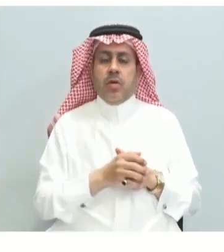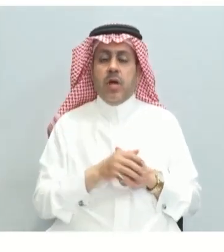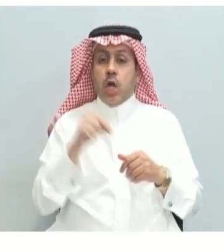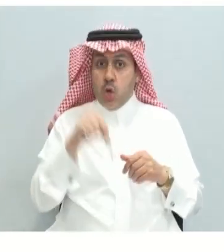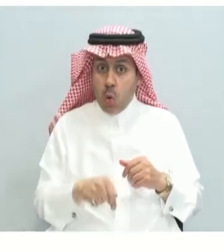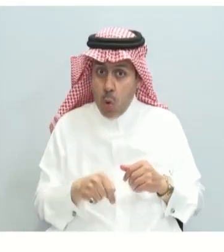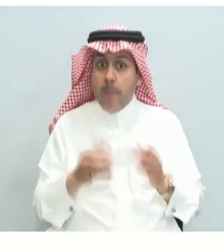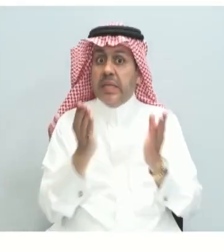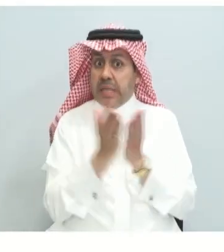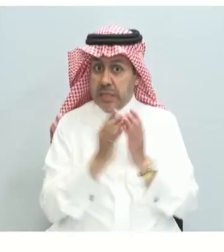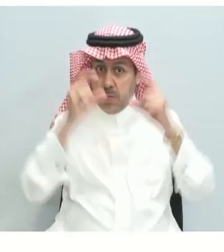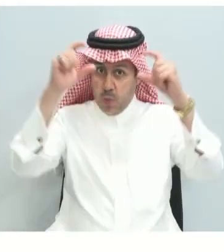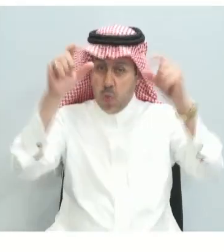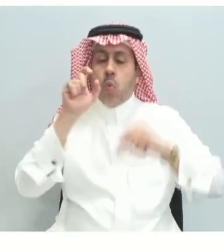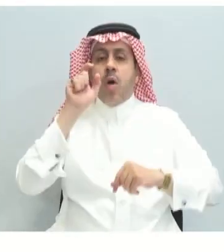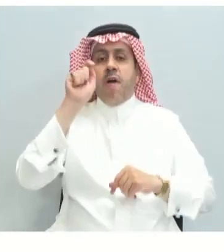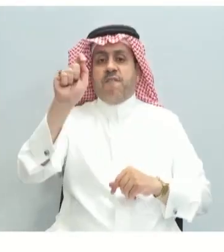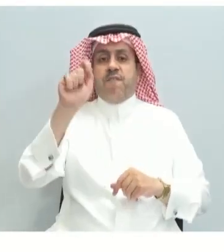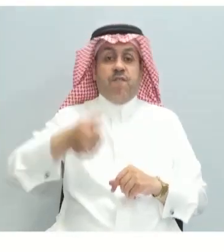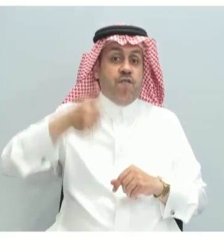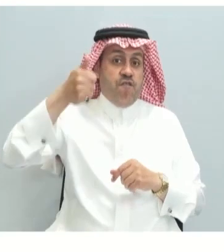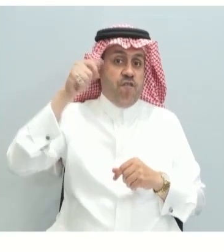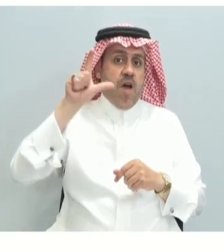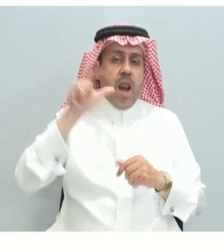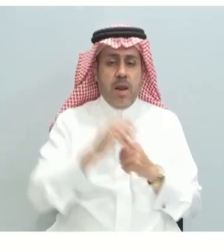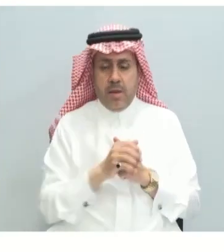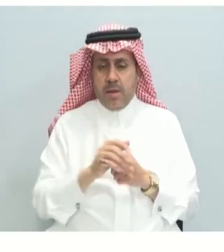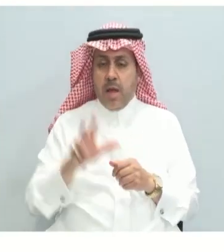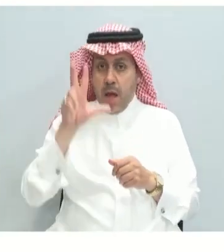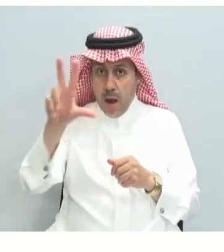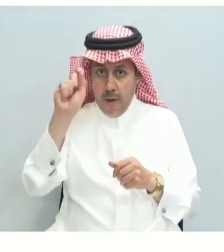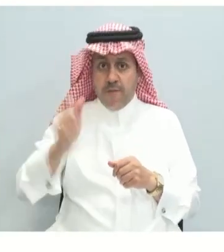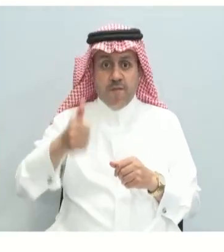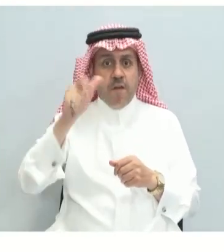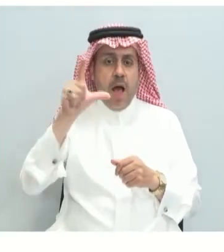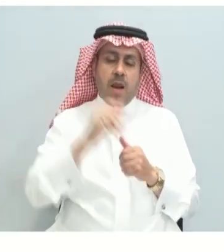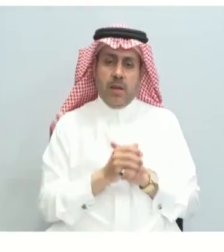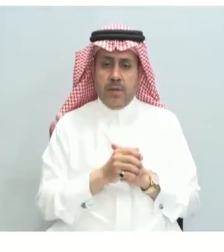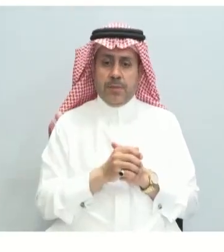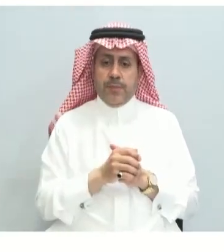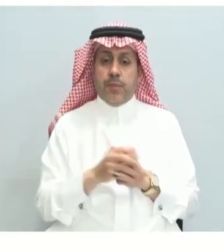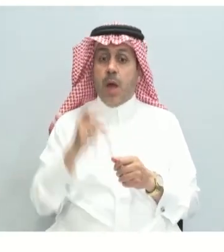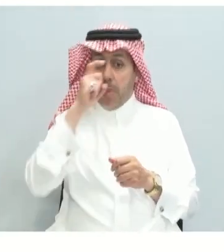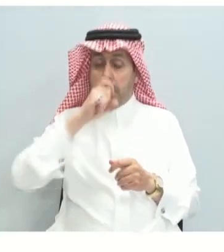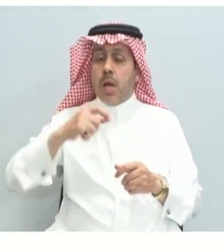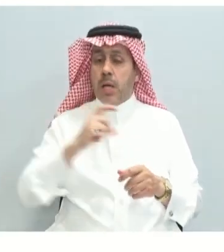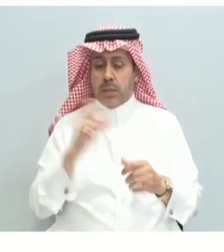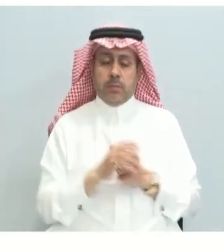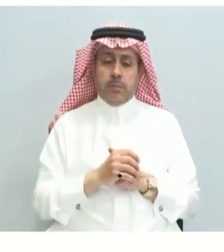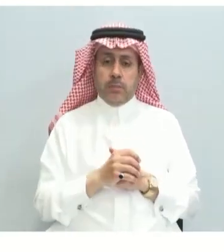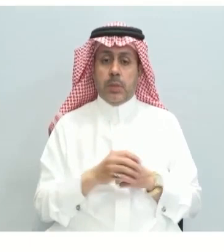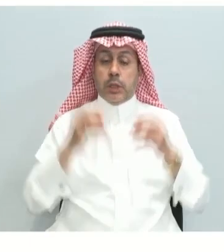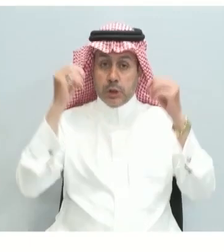هو الذي أمرنا به الدين الإسلامي وأمرنا به الشرع. أهداف درسنا اليوم أن تتعرف